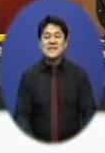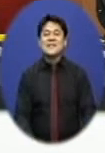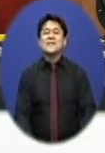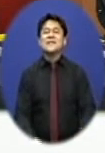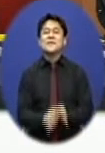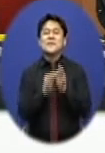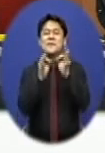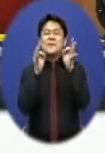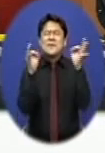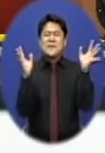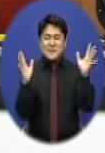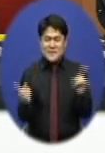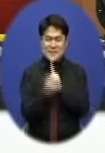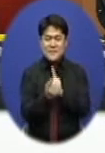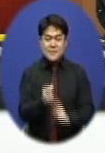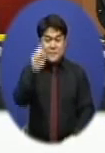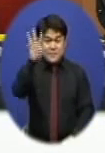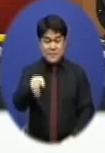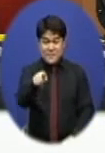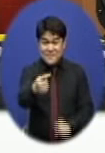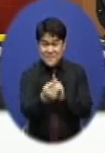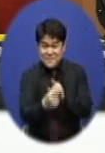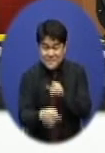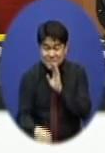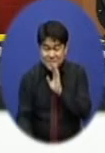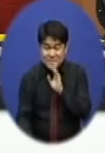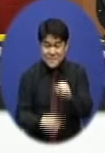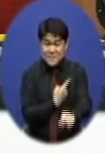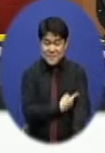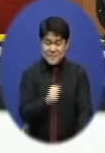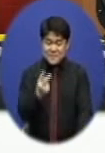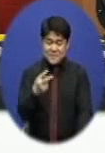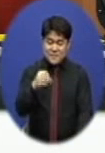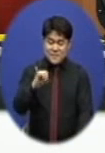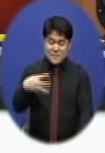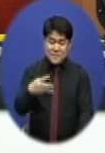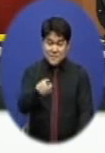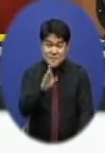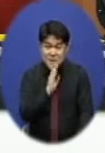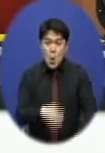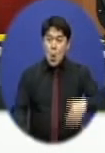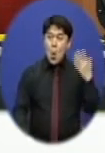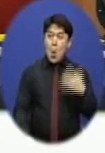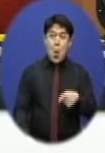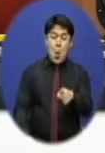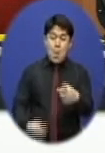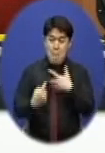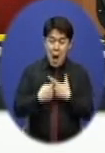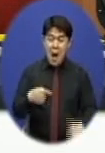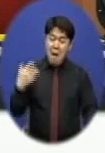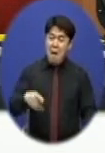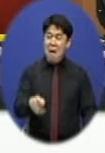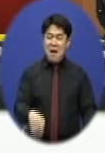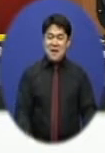겁나게 어리겠습니다. 광주, 네. 광주, 겁나게 오래되어버렸어. 오메. 권효일님. 오메, 오메, 어쨌다. 오메, 오메, 안녕하셨어요. 나도 알아.